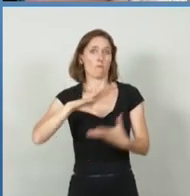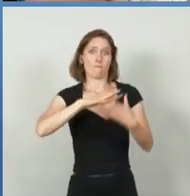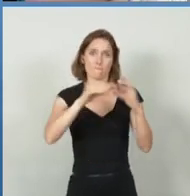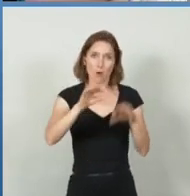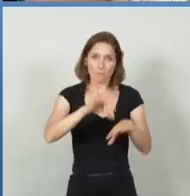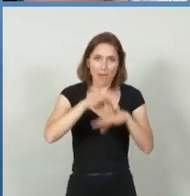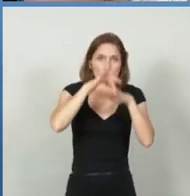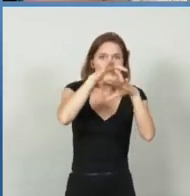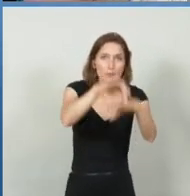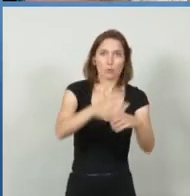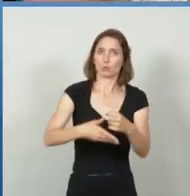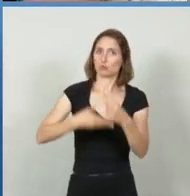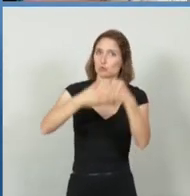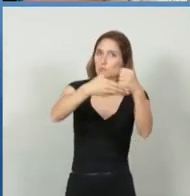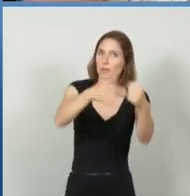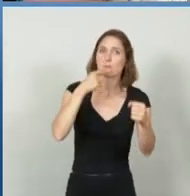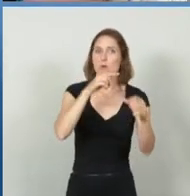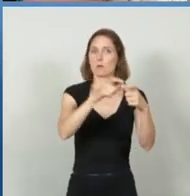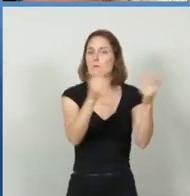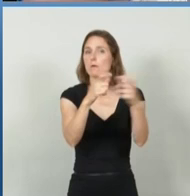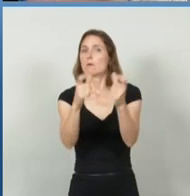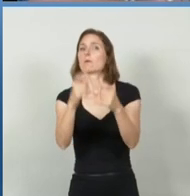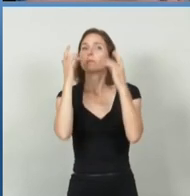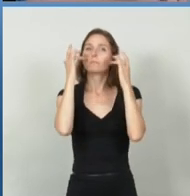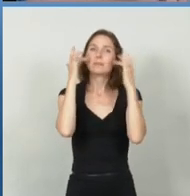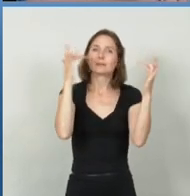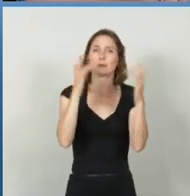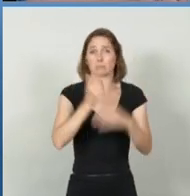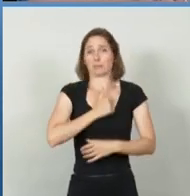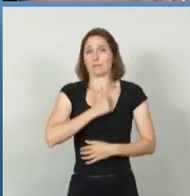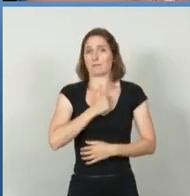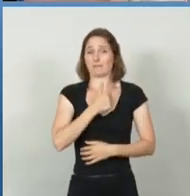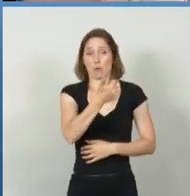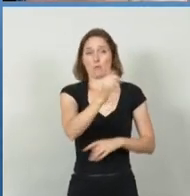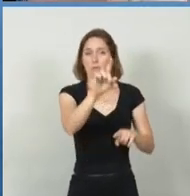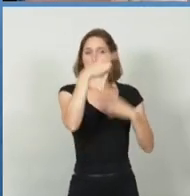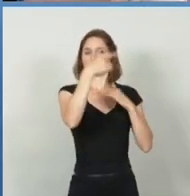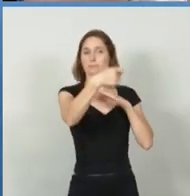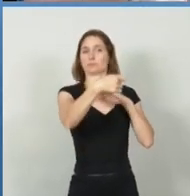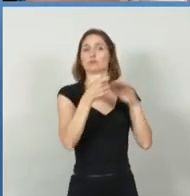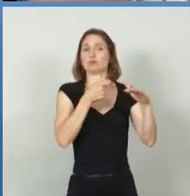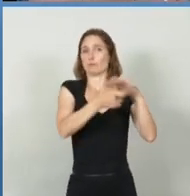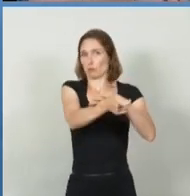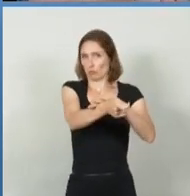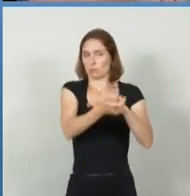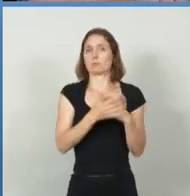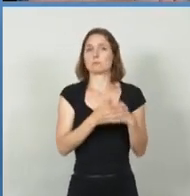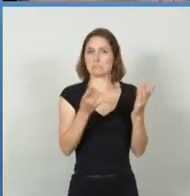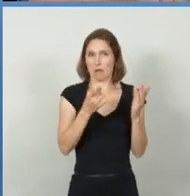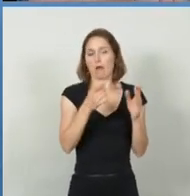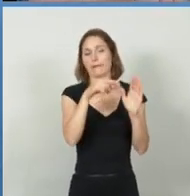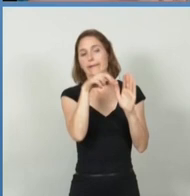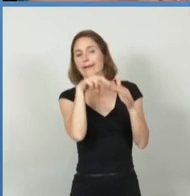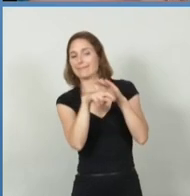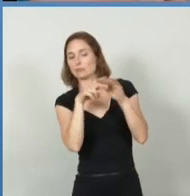privés donc aux acteurs culturels qui font des demandes de subventions ont été ont été revus à nous les avions et travaillé